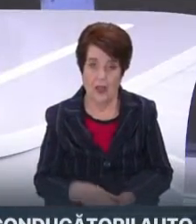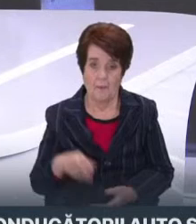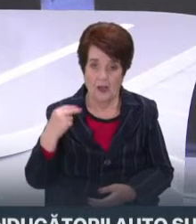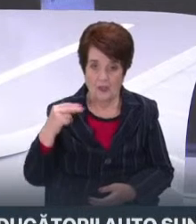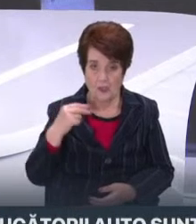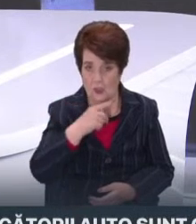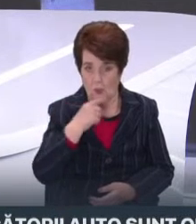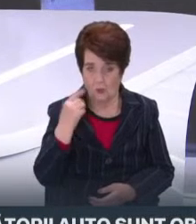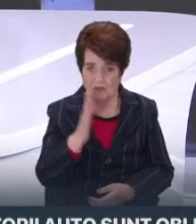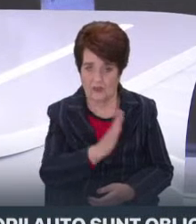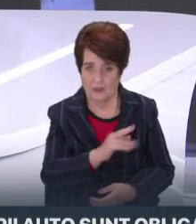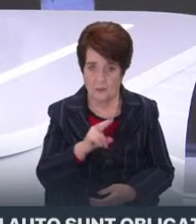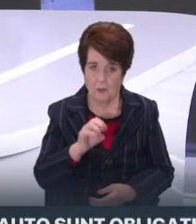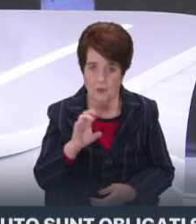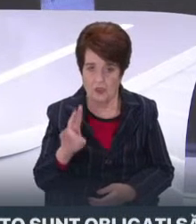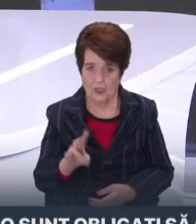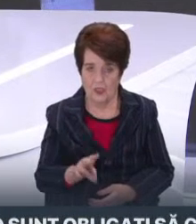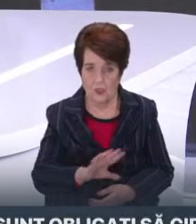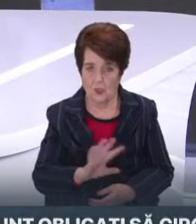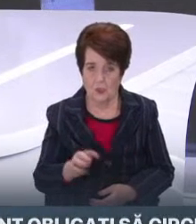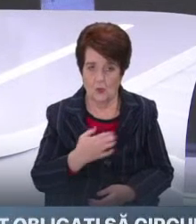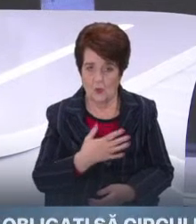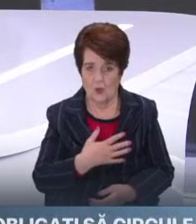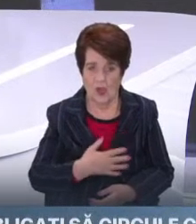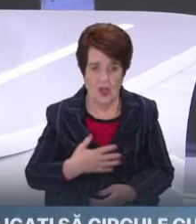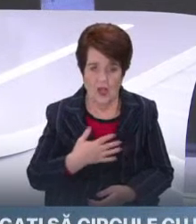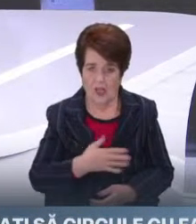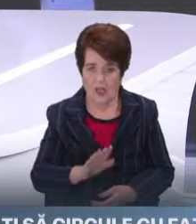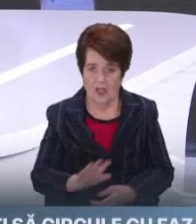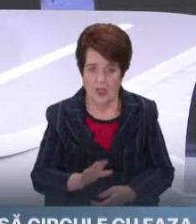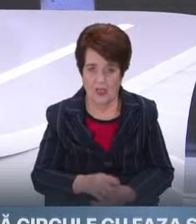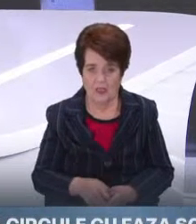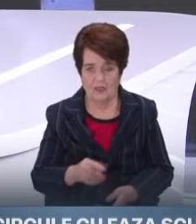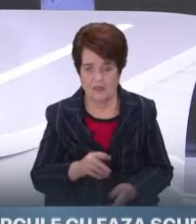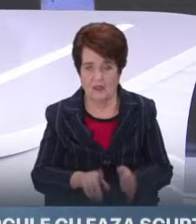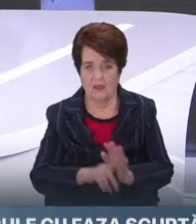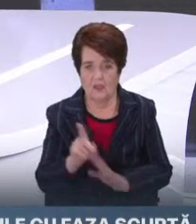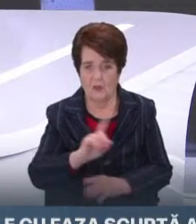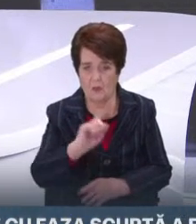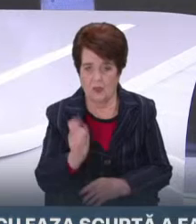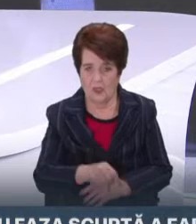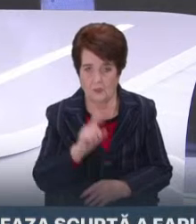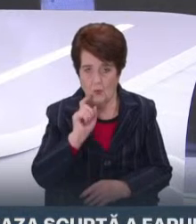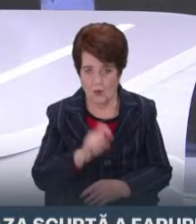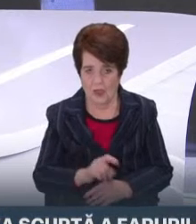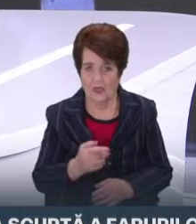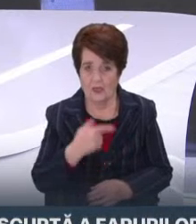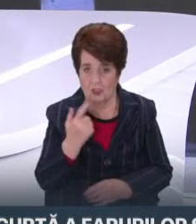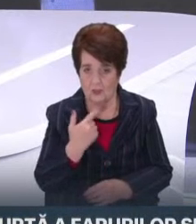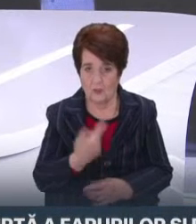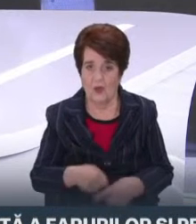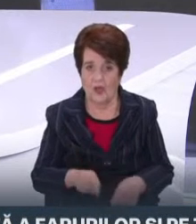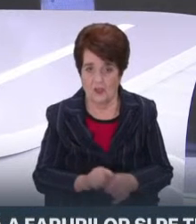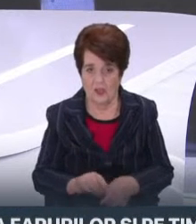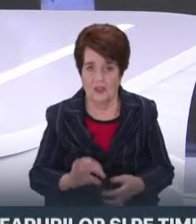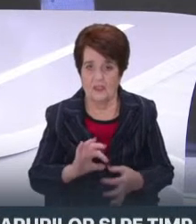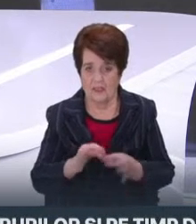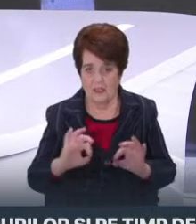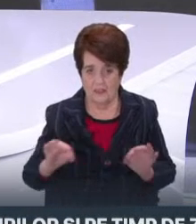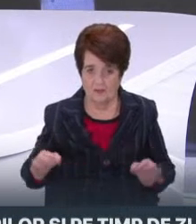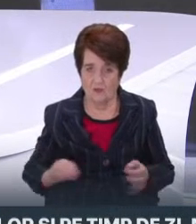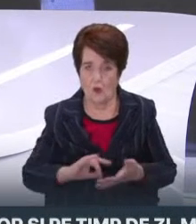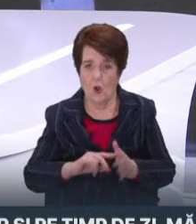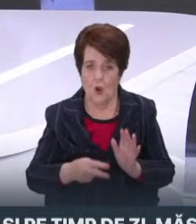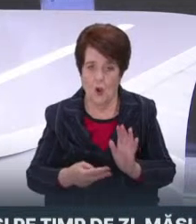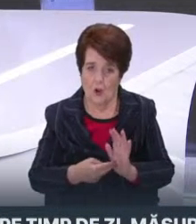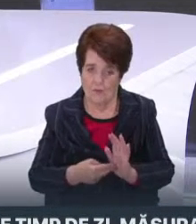Președintele rus Vladimir Putin nu regretă începerea războiului împotriva Ucrainei și spune că acesta se desfășoară conform